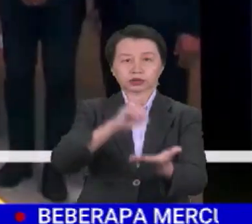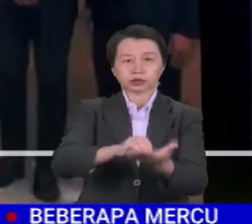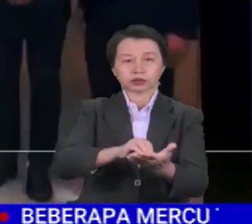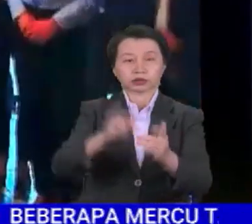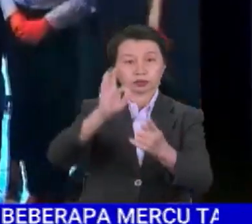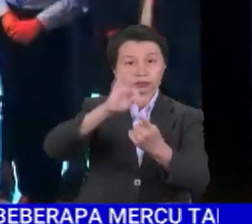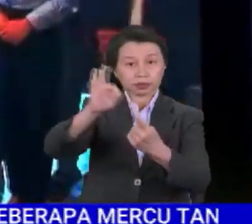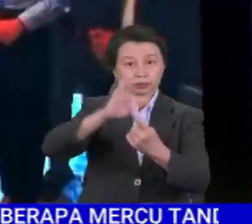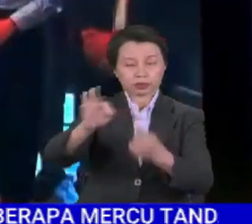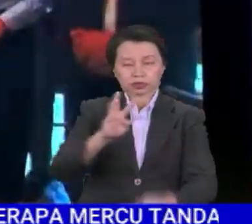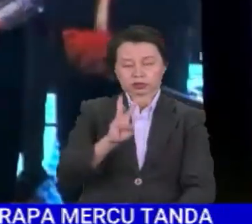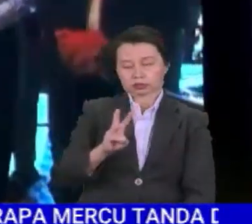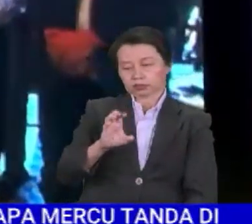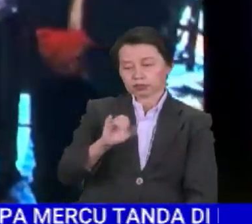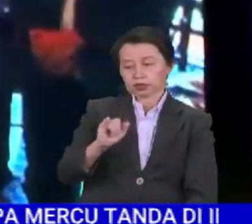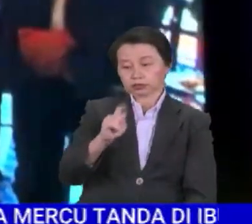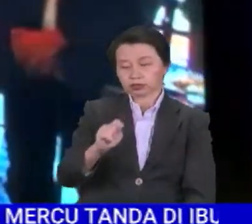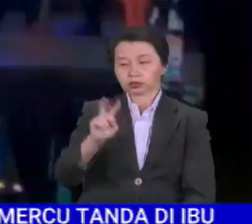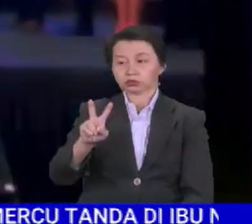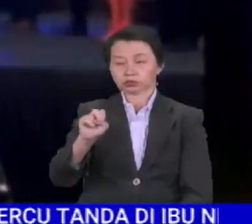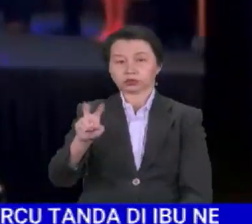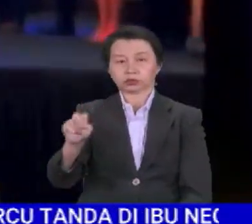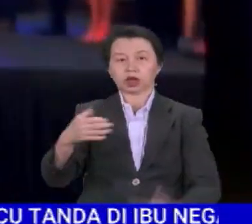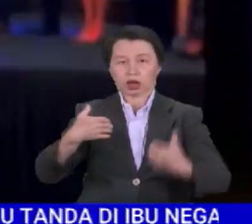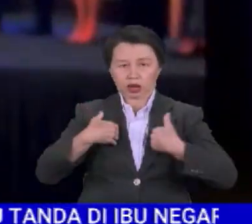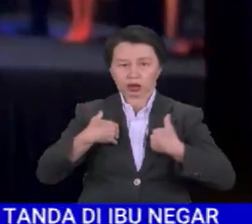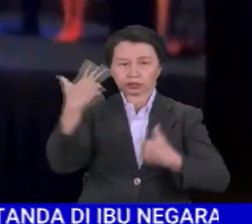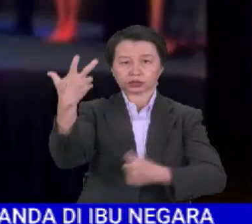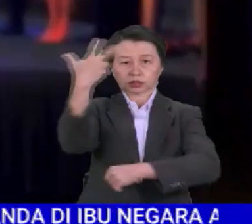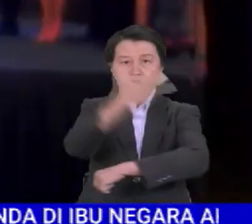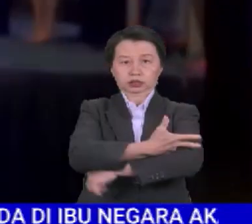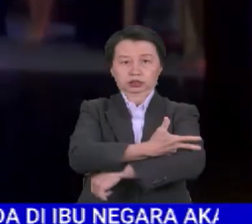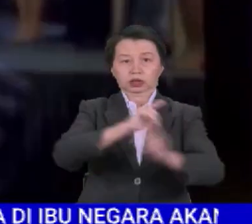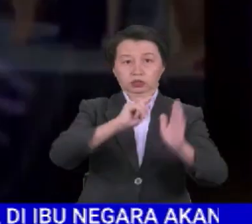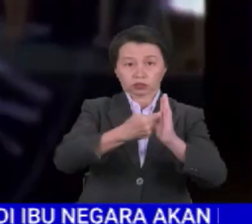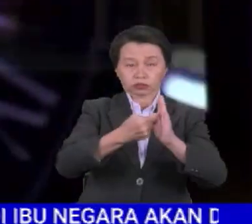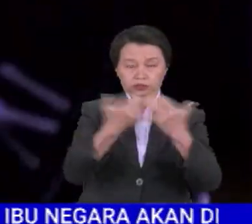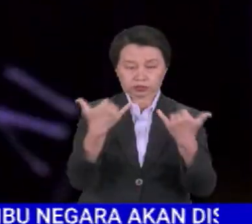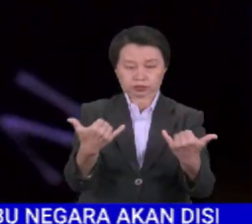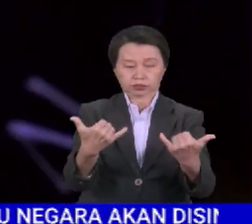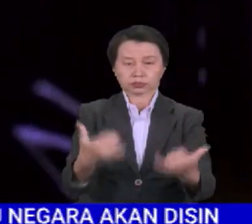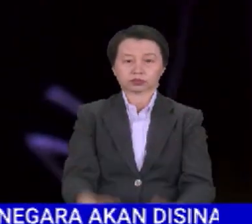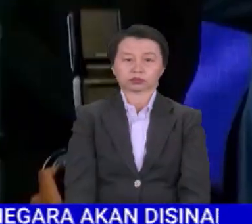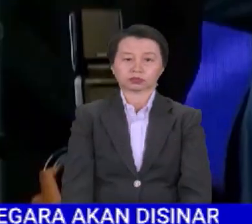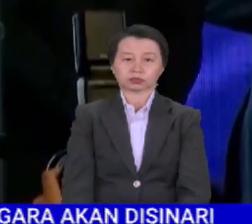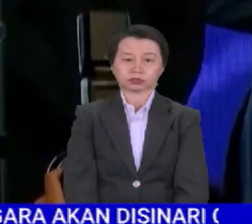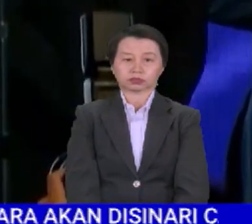Baru. WCIT 2022 berlangsung selama 3 hari bermula hari ini.